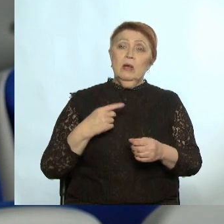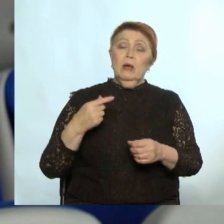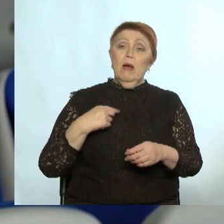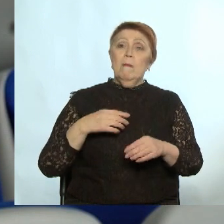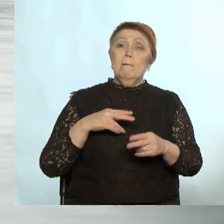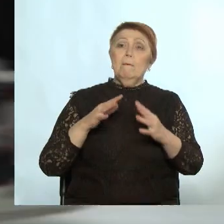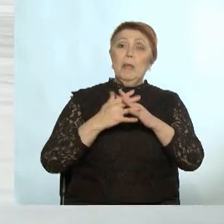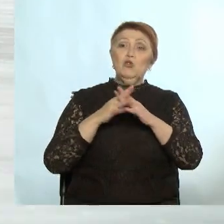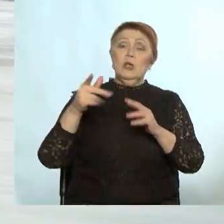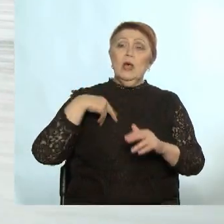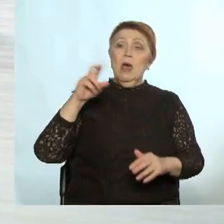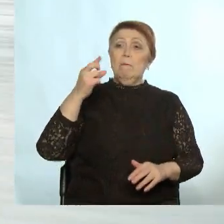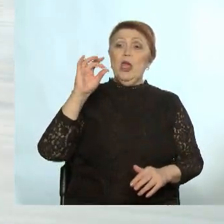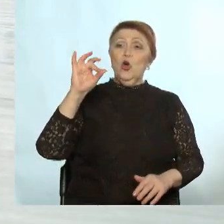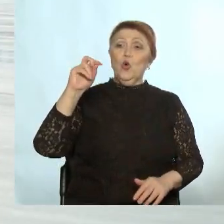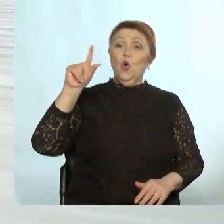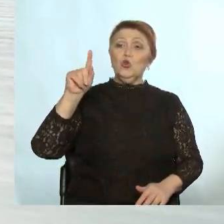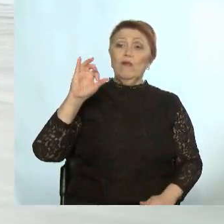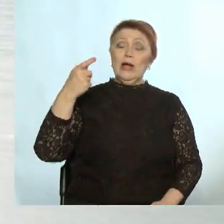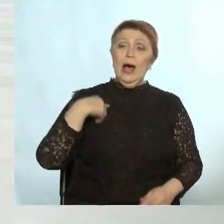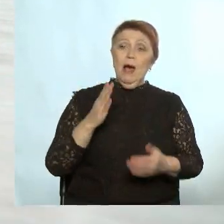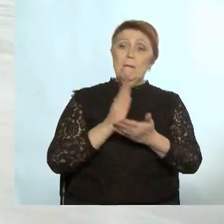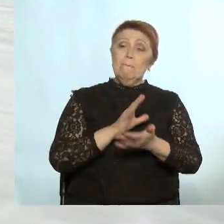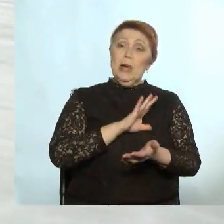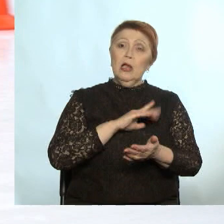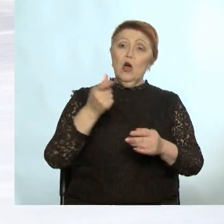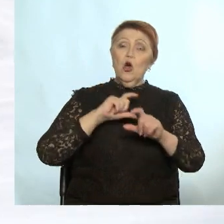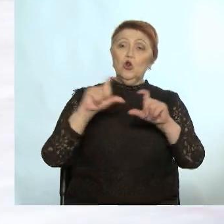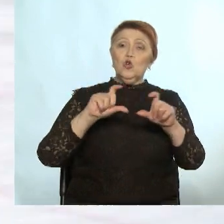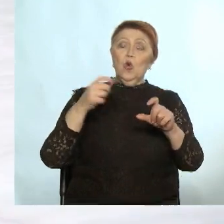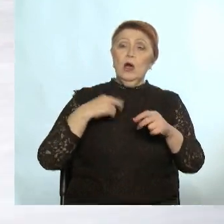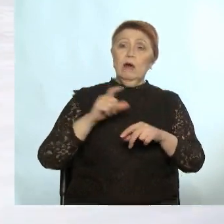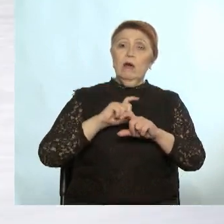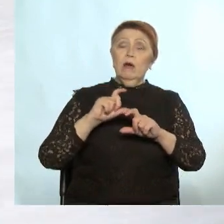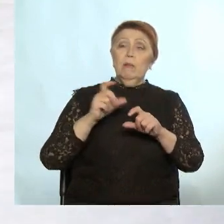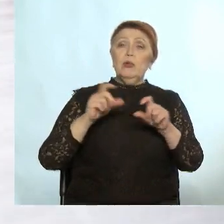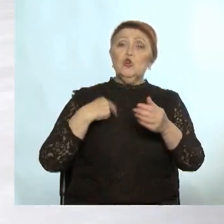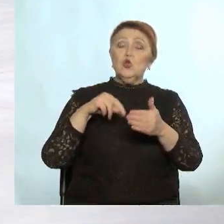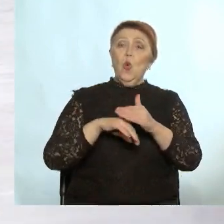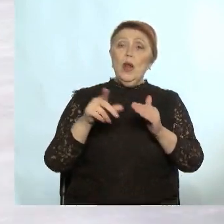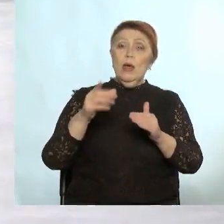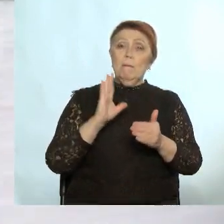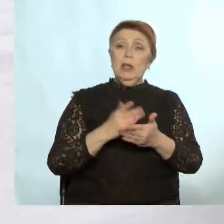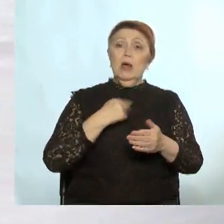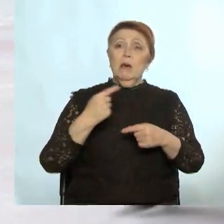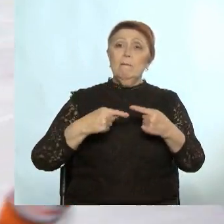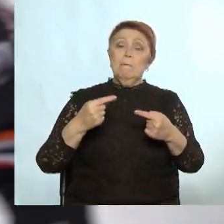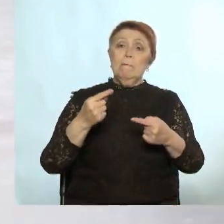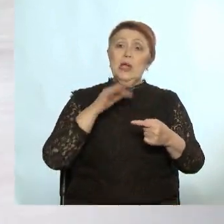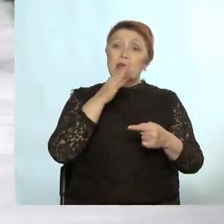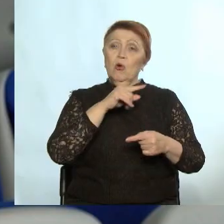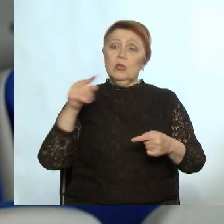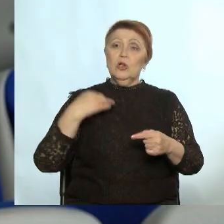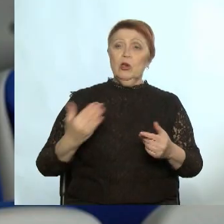Березовке, на жилмассиве. При школе общеобразовательной была хоккейная коробка. Тоже интересный такой период в жизни. Не только тренировал,